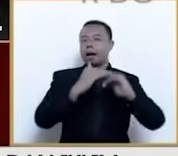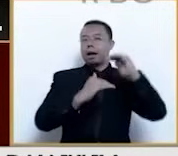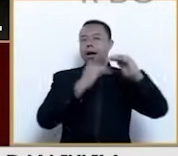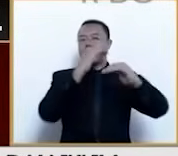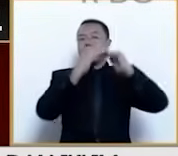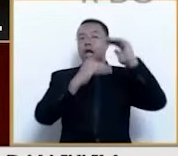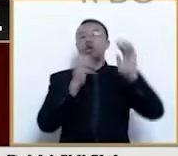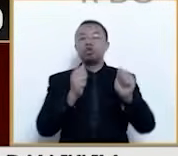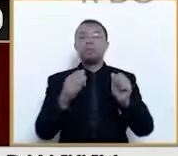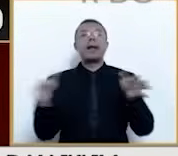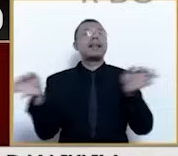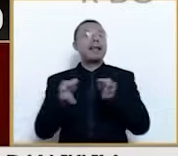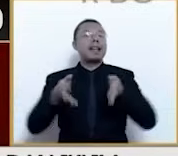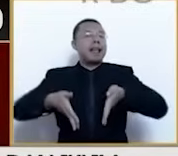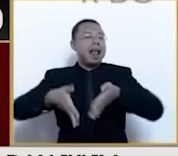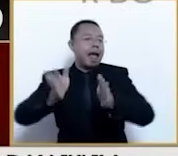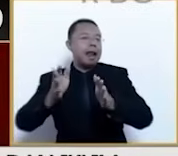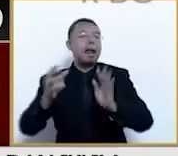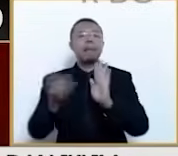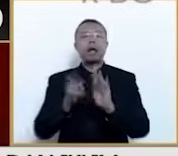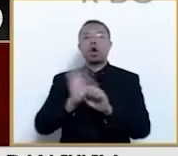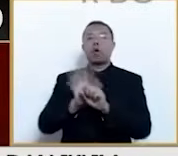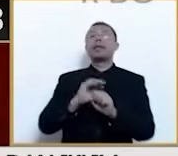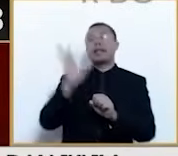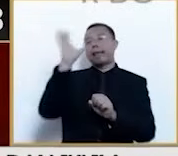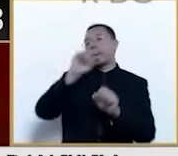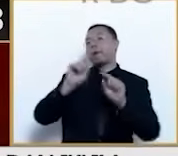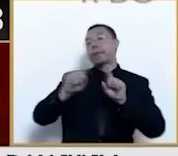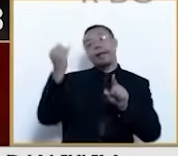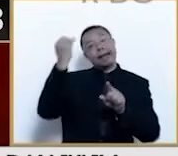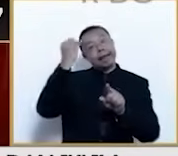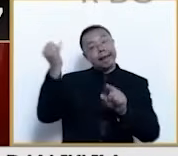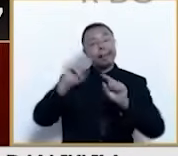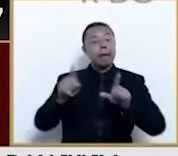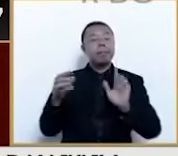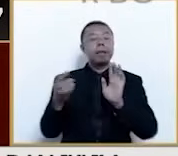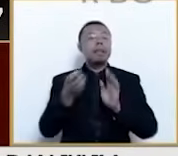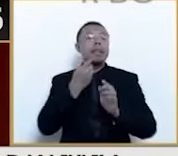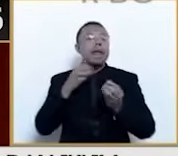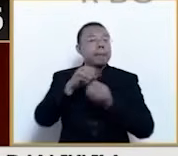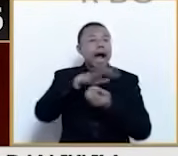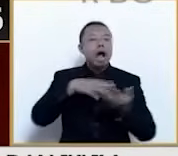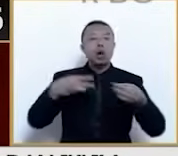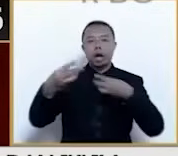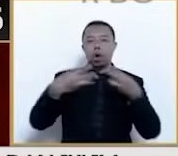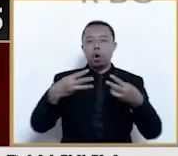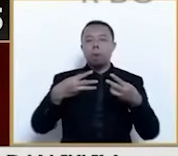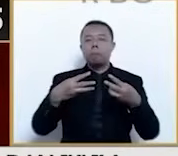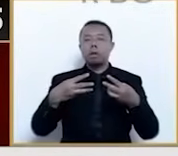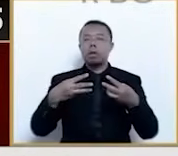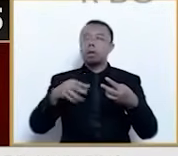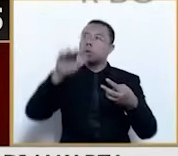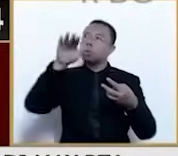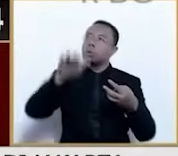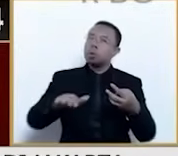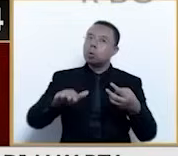berdekatan dengan toko. Masalah COVID kita bisa beda pendapat, tapi mempengaruhi ekonomi. Ekonomi turun